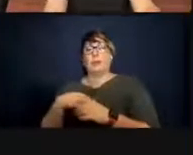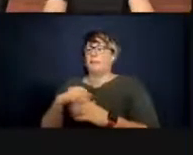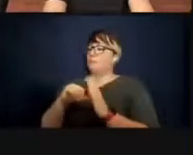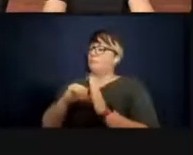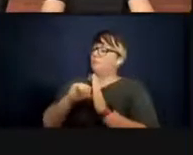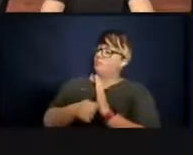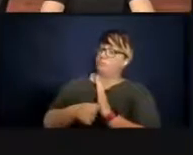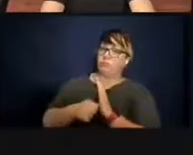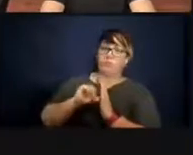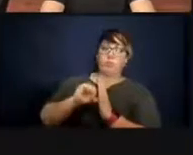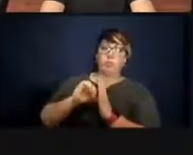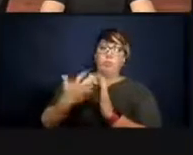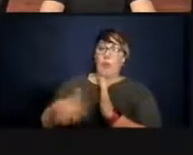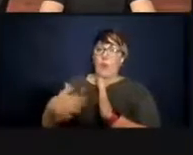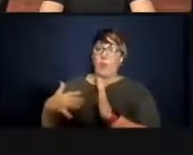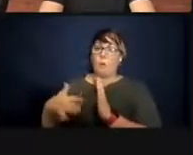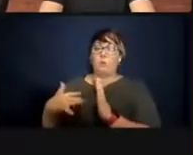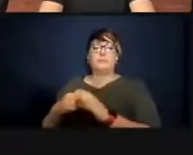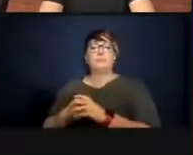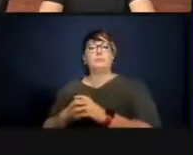doing wonderful work there.